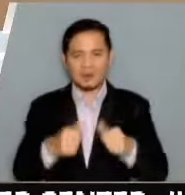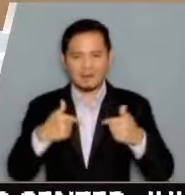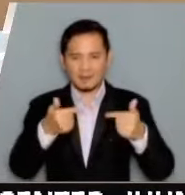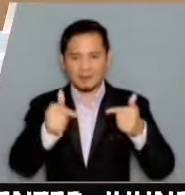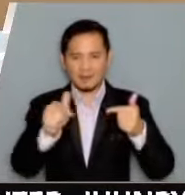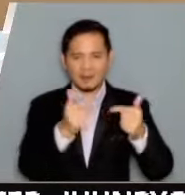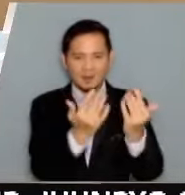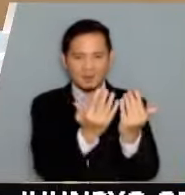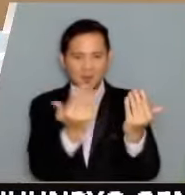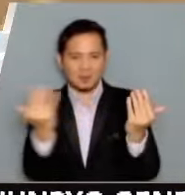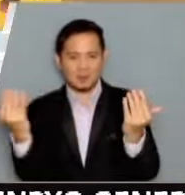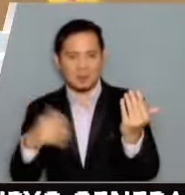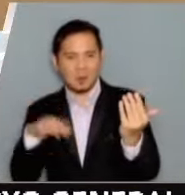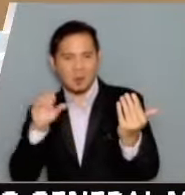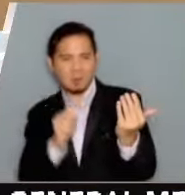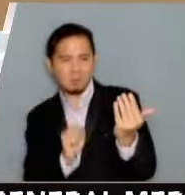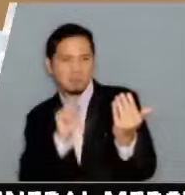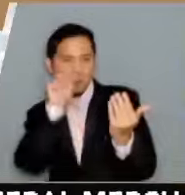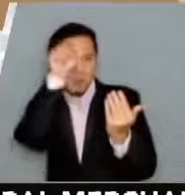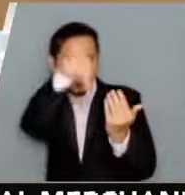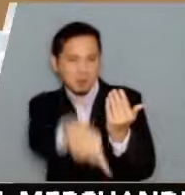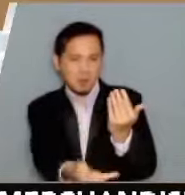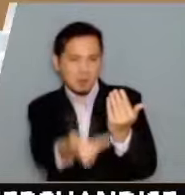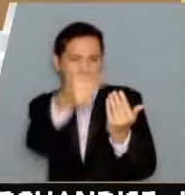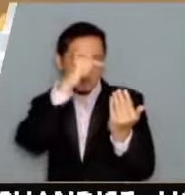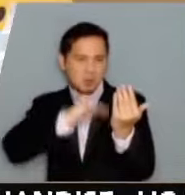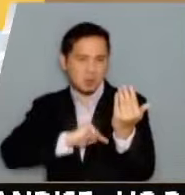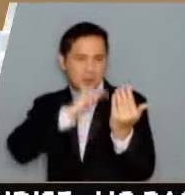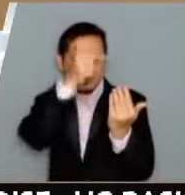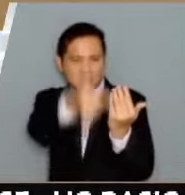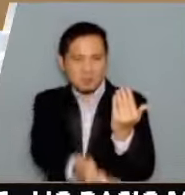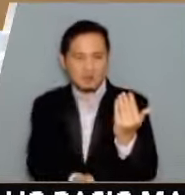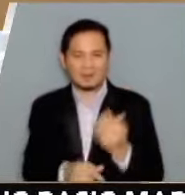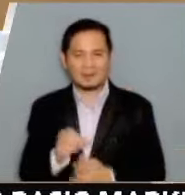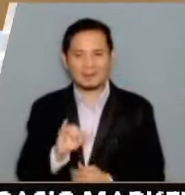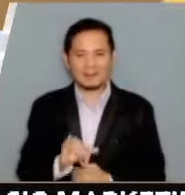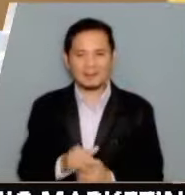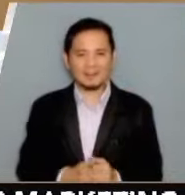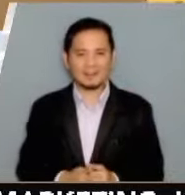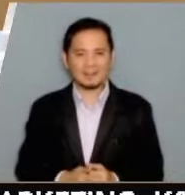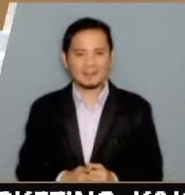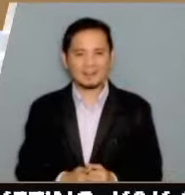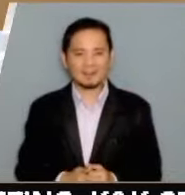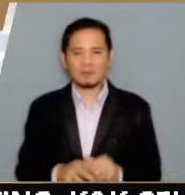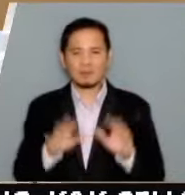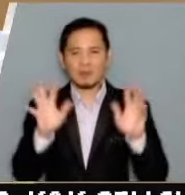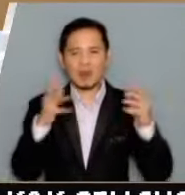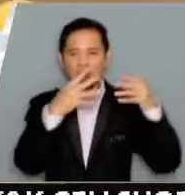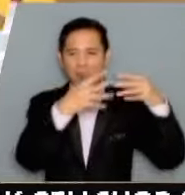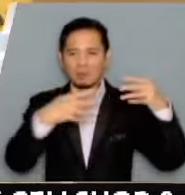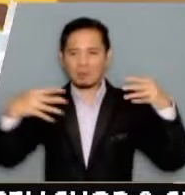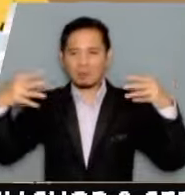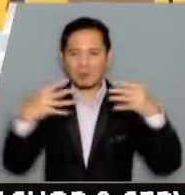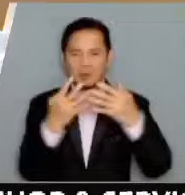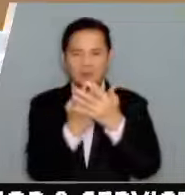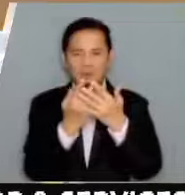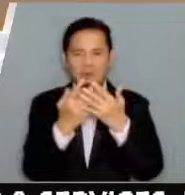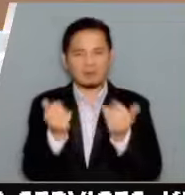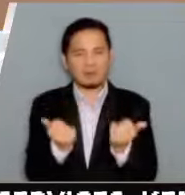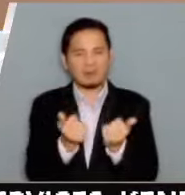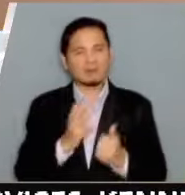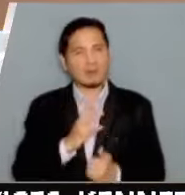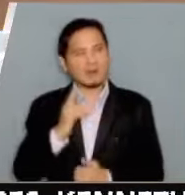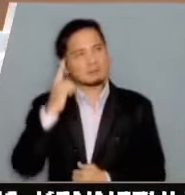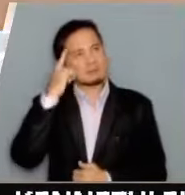rin mag-volleyball kahit garahe style pa yan, ha? Dahil wala nga raw net na available, pinatos na nila, pati yung mismong gate